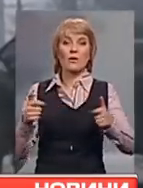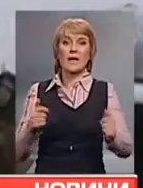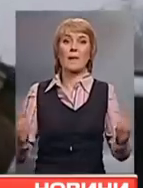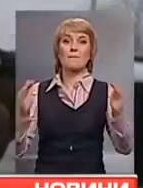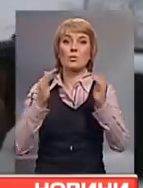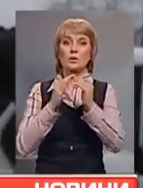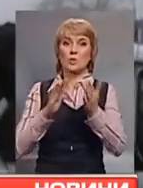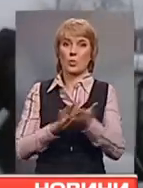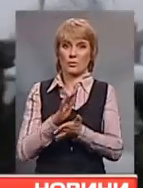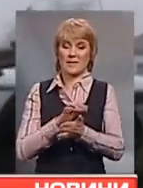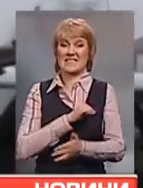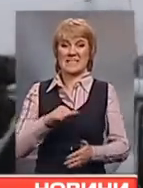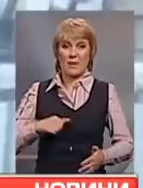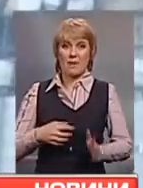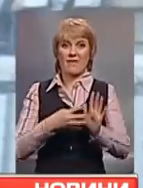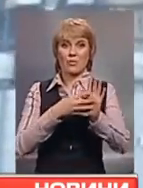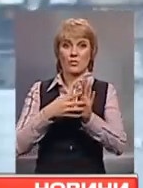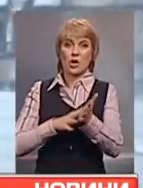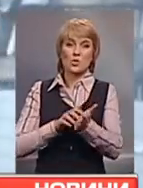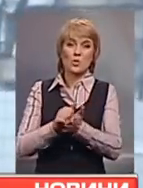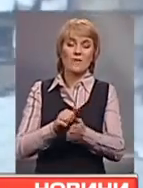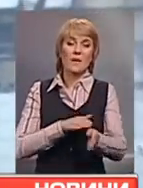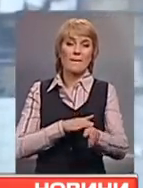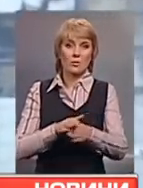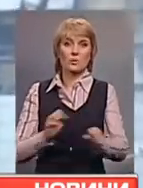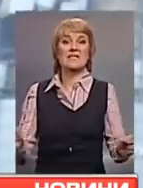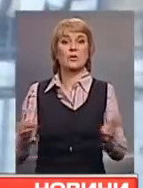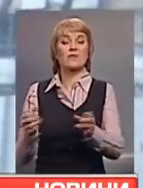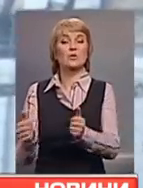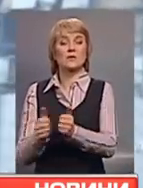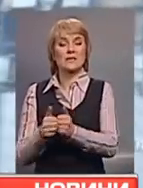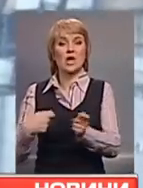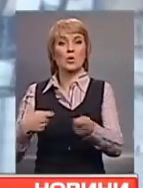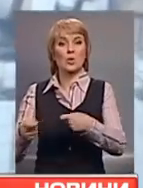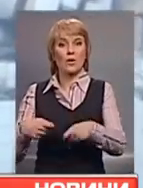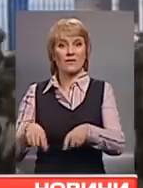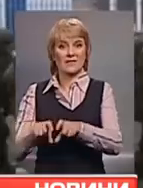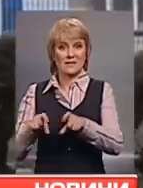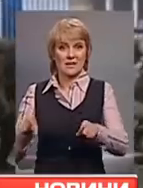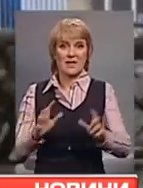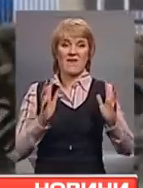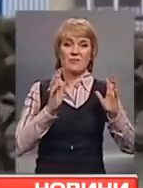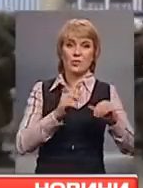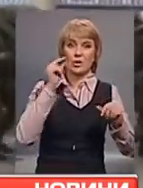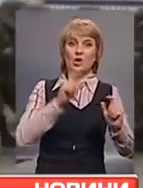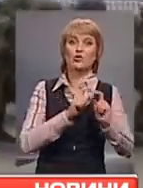Сама дев'ятиповерхівка зруйнована повністю. Згорів також сусідній торговельний центр. У руїнах школа, де ховалися бойовики.